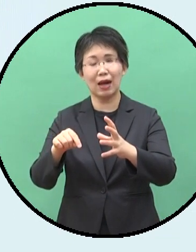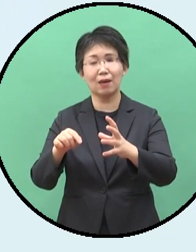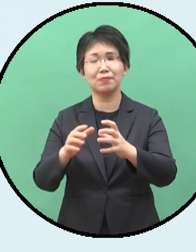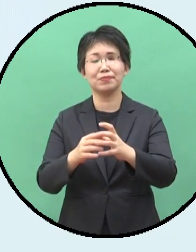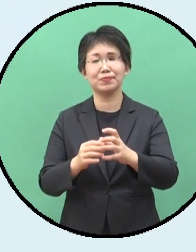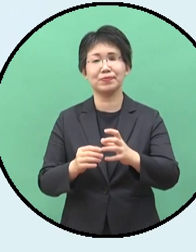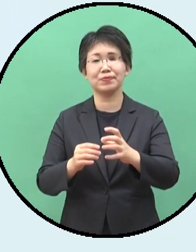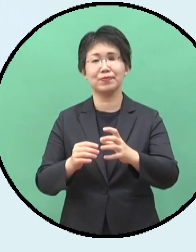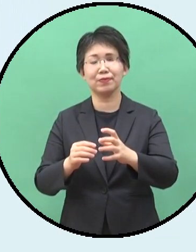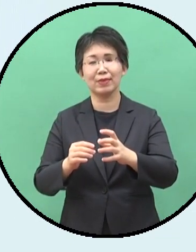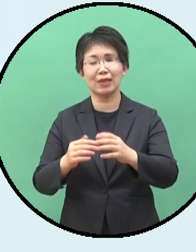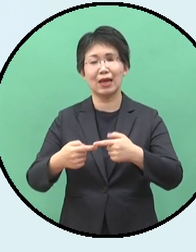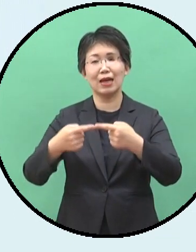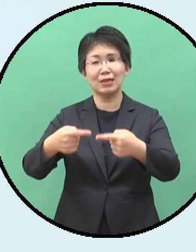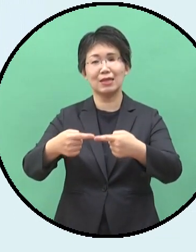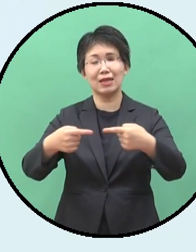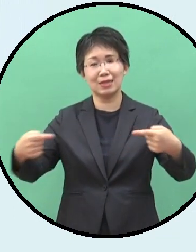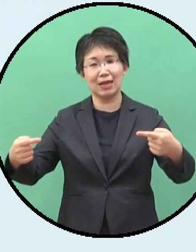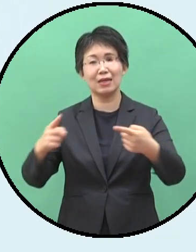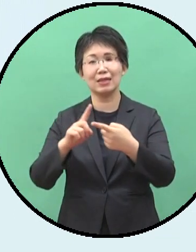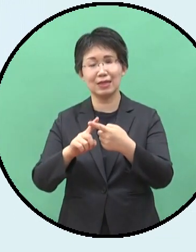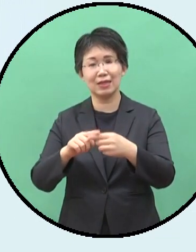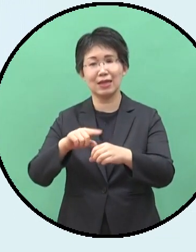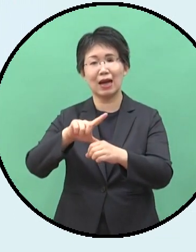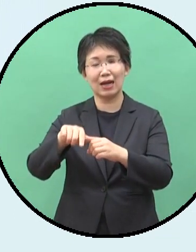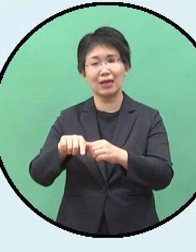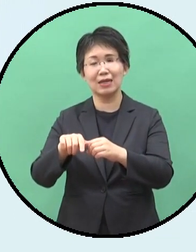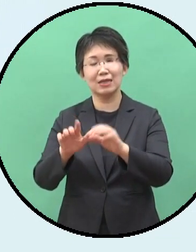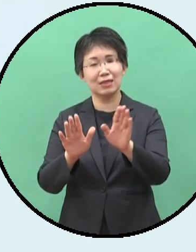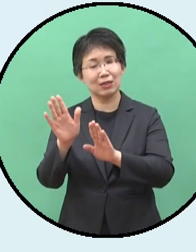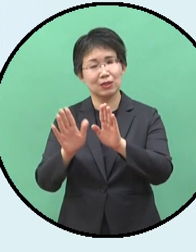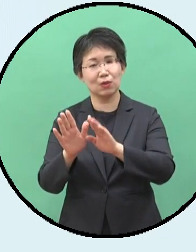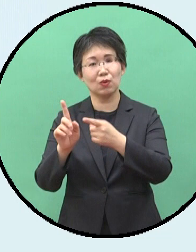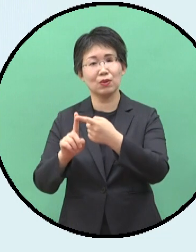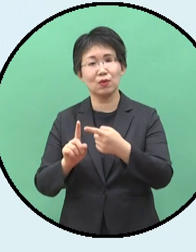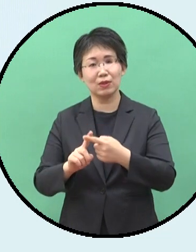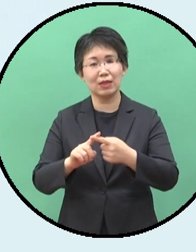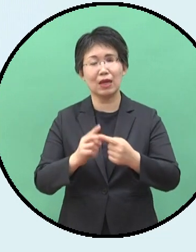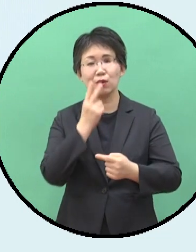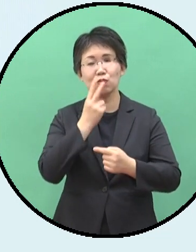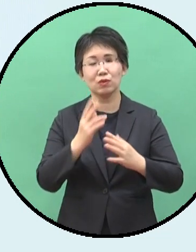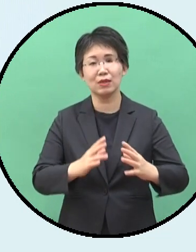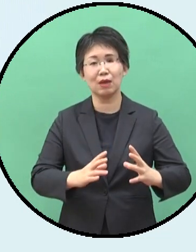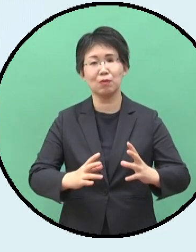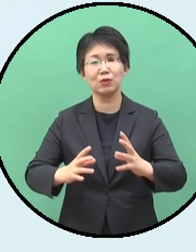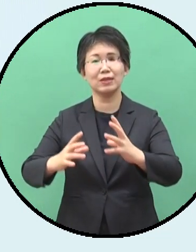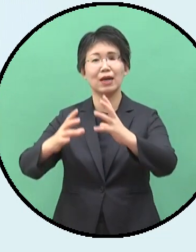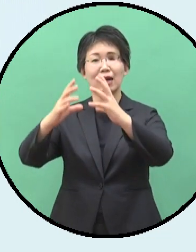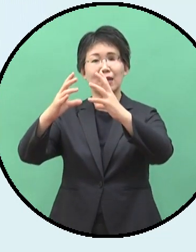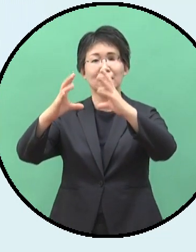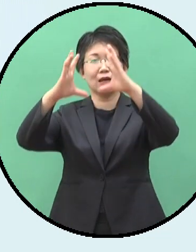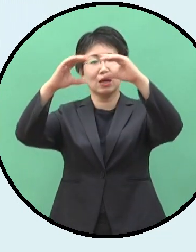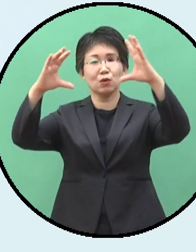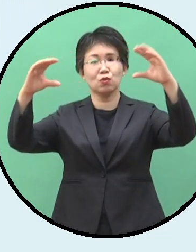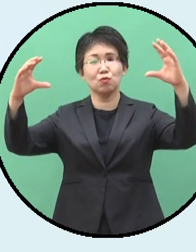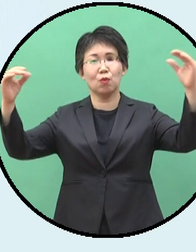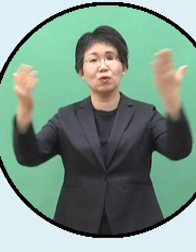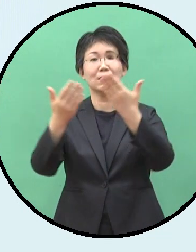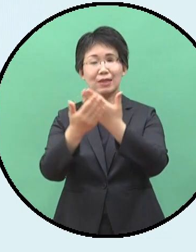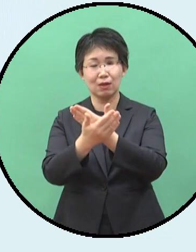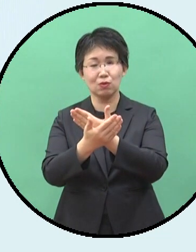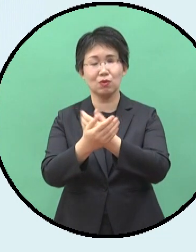ね、局地的な前線とか地形などの影響で空気が持ち上がって雲が発生します